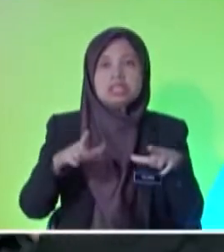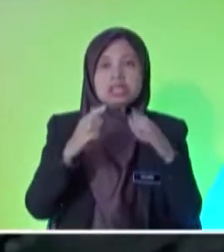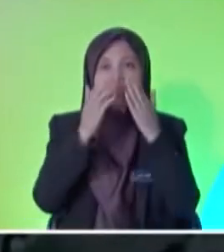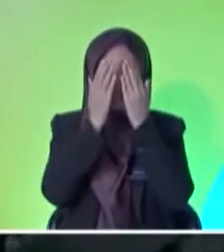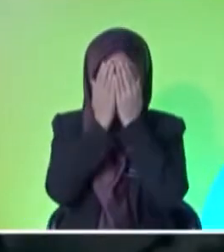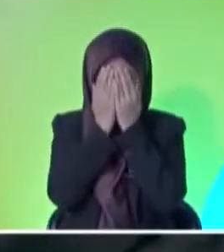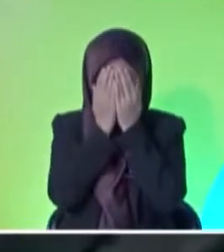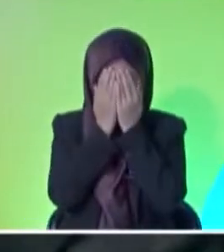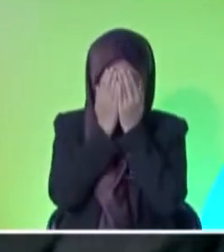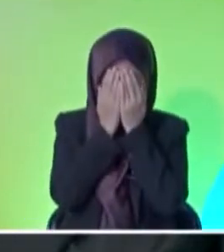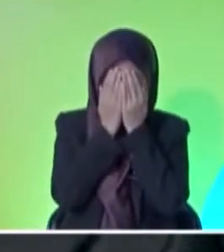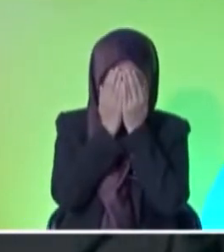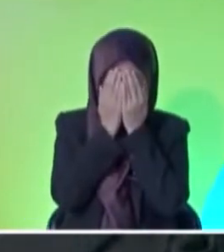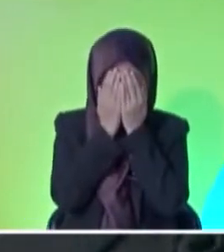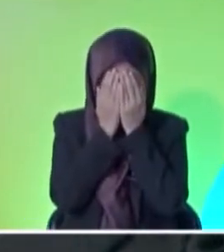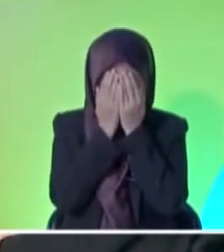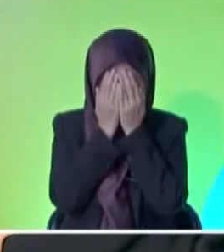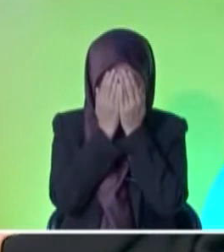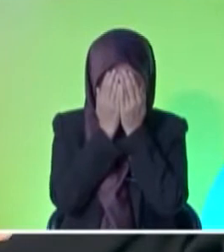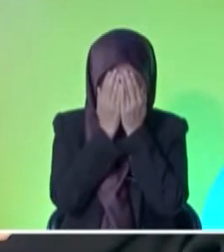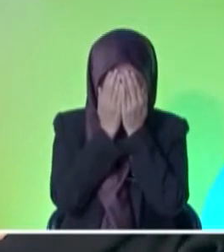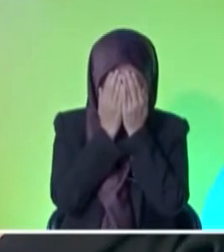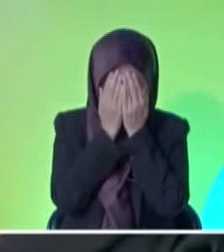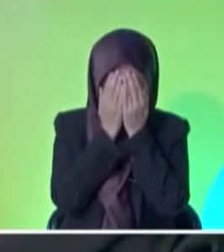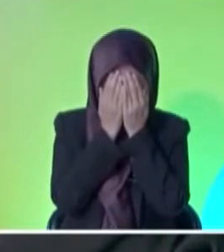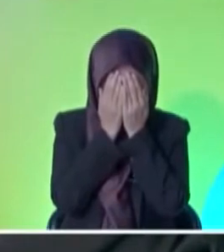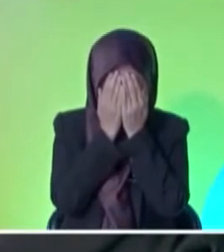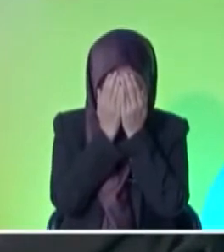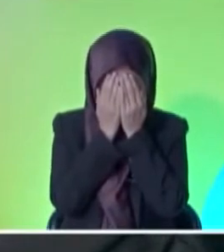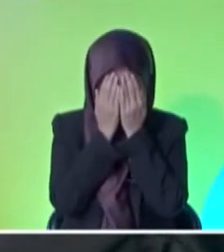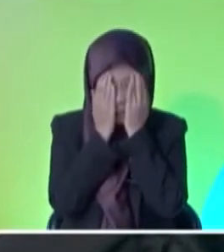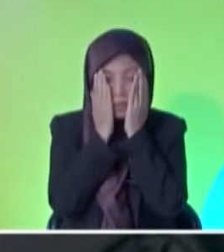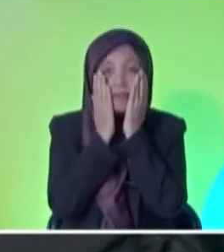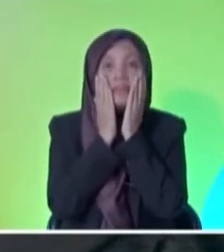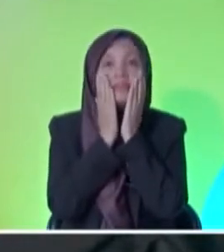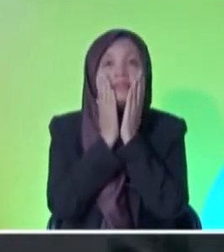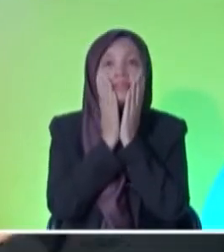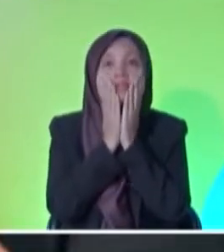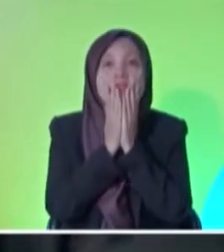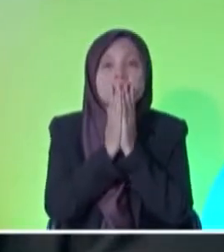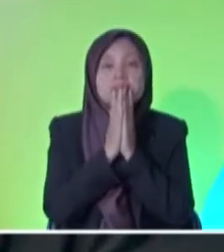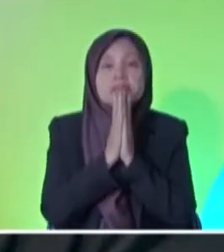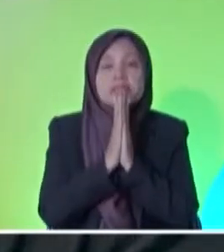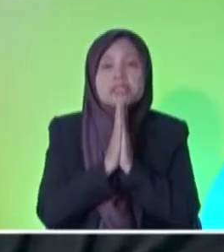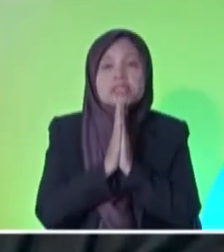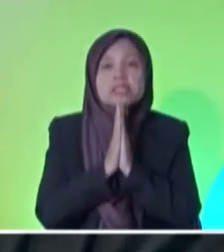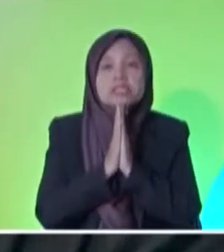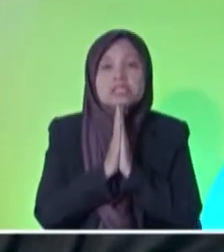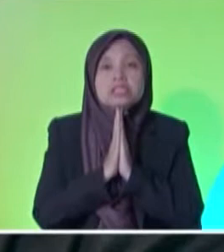gimto letak Oke nawaitu gayamu Mama listibahati turun ke bawah